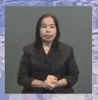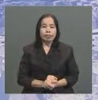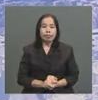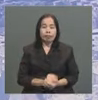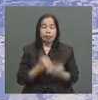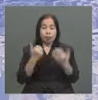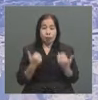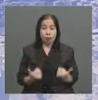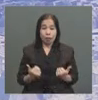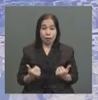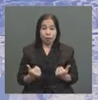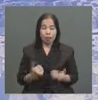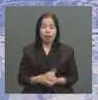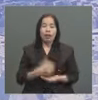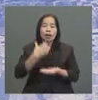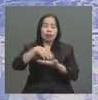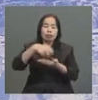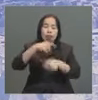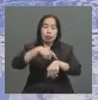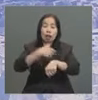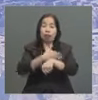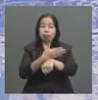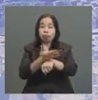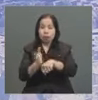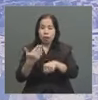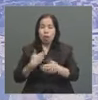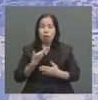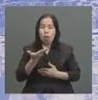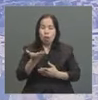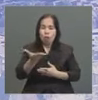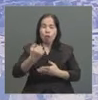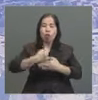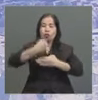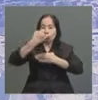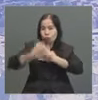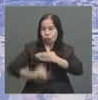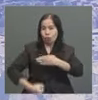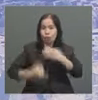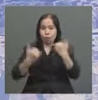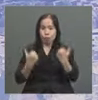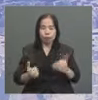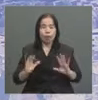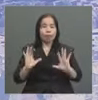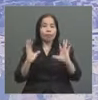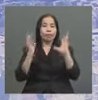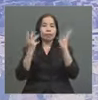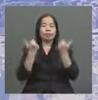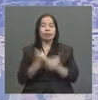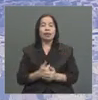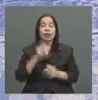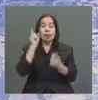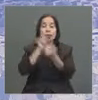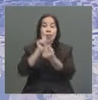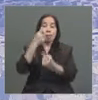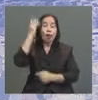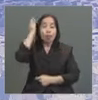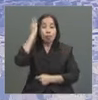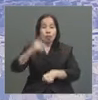วมวันนี้ก็ขอได้จบในเรื่องของการแถลงข่าวสำหรับวันนี้เพียงแค่นี้นะครับแล้วก็พบกันใหม่